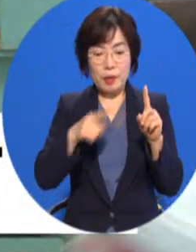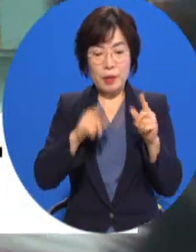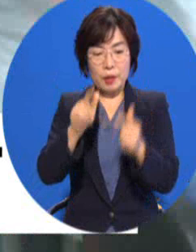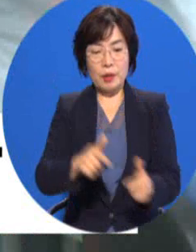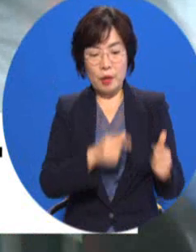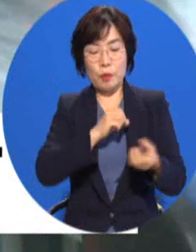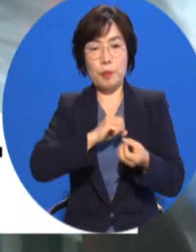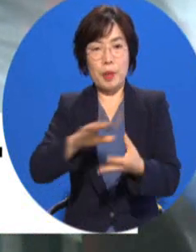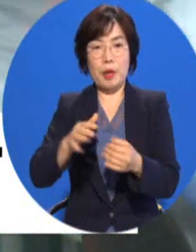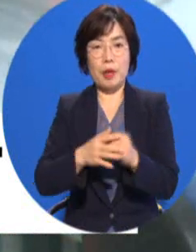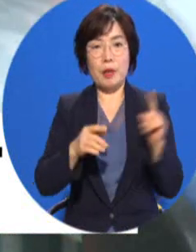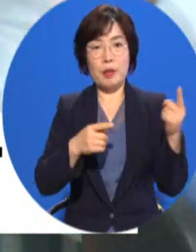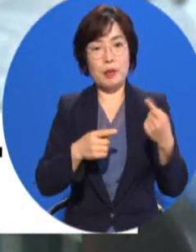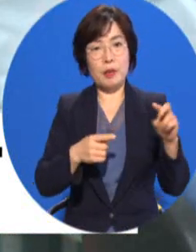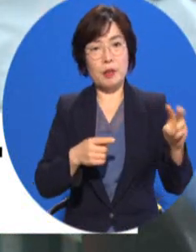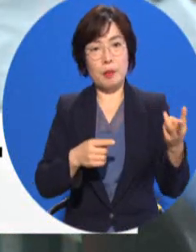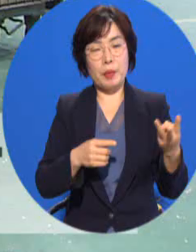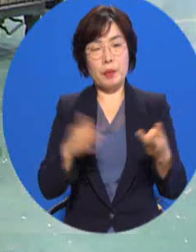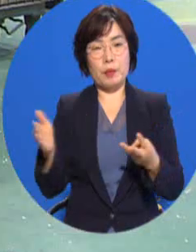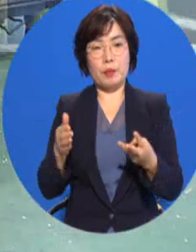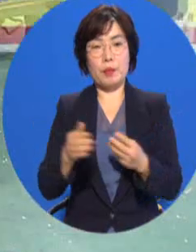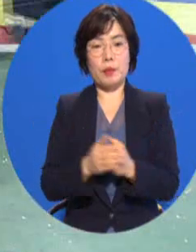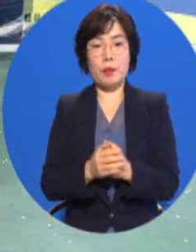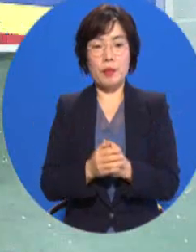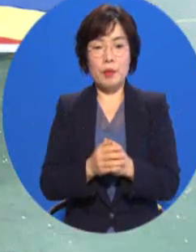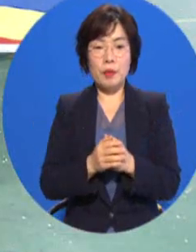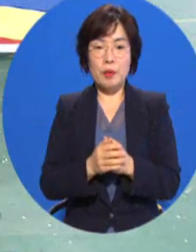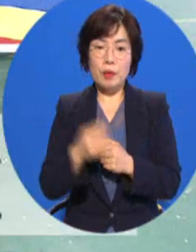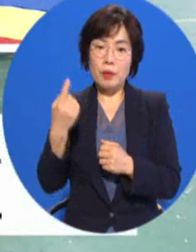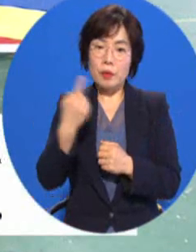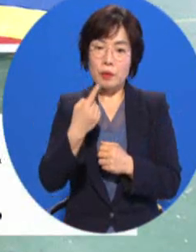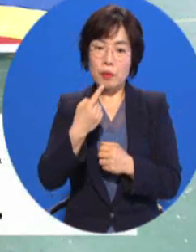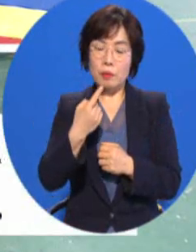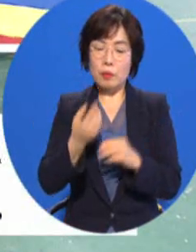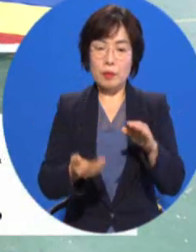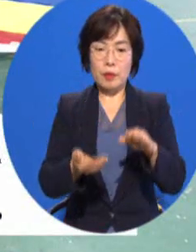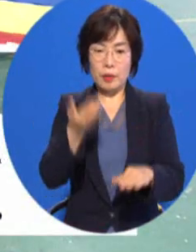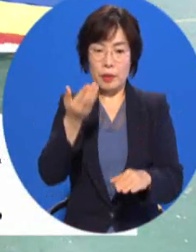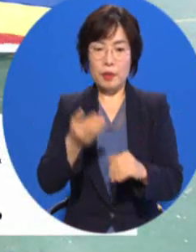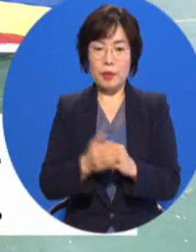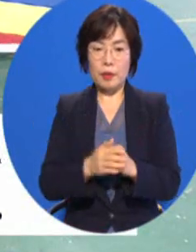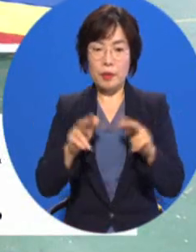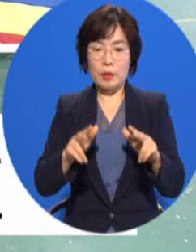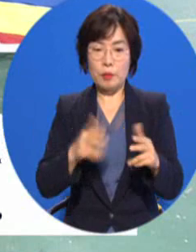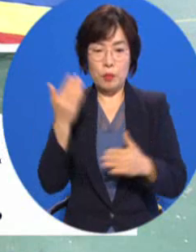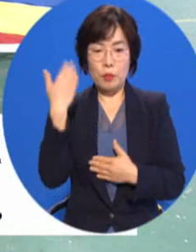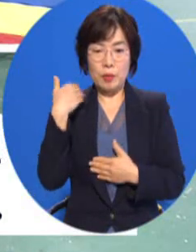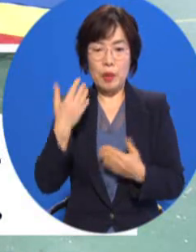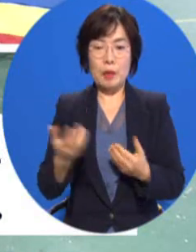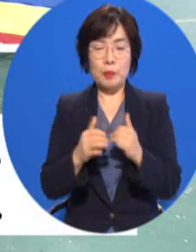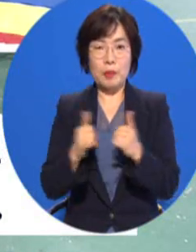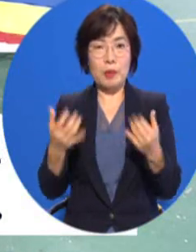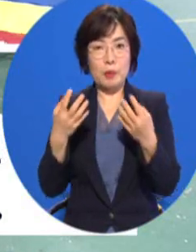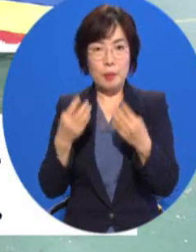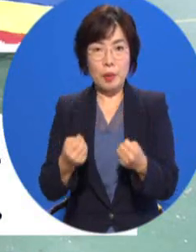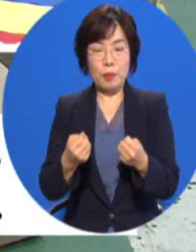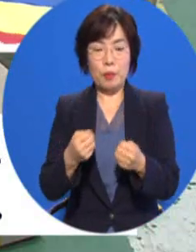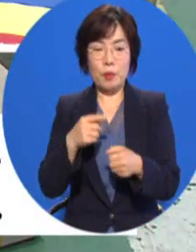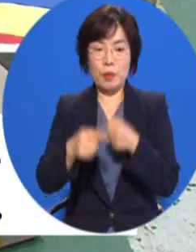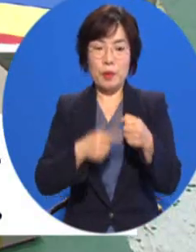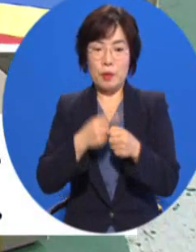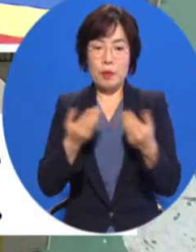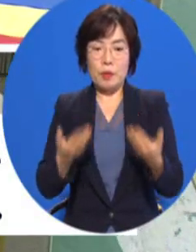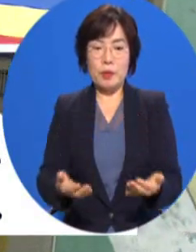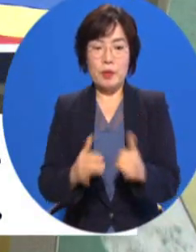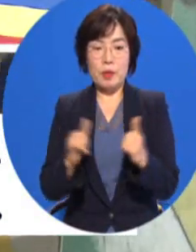배달하는 우편물은 1,300여 건에 달합니다. 내만 한 천 군데가 넘고요. 지금 요즘에는 겸비자가 아픈